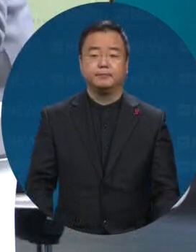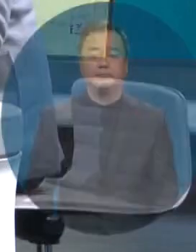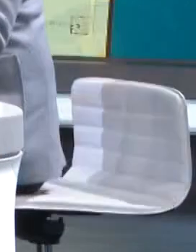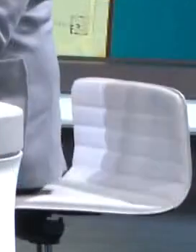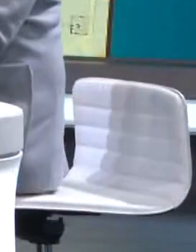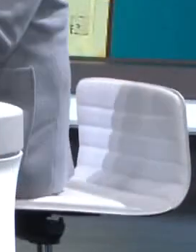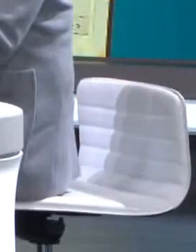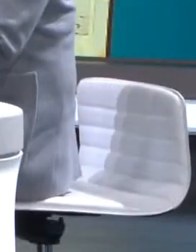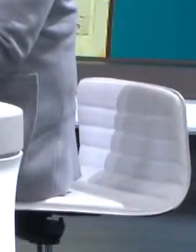고맙습니다